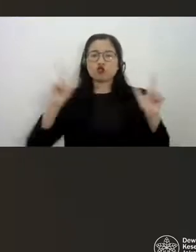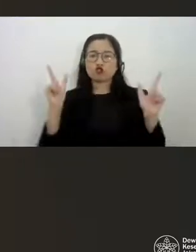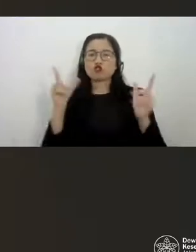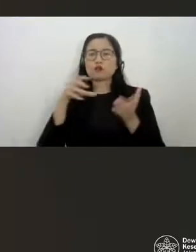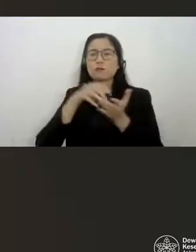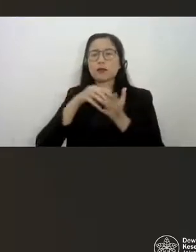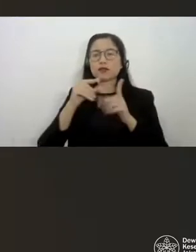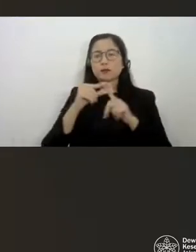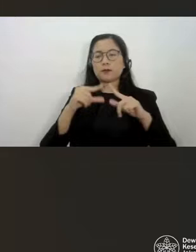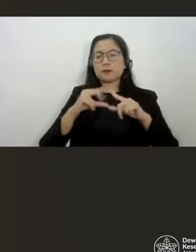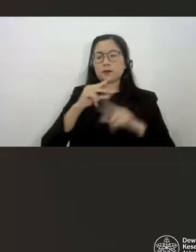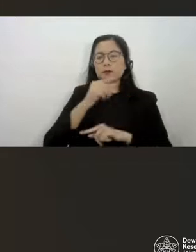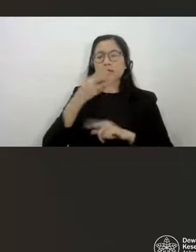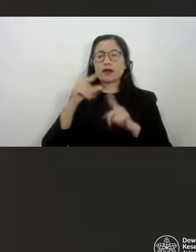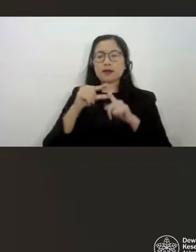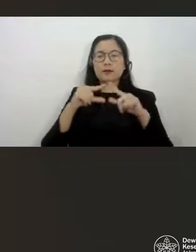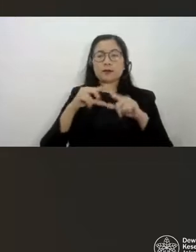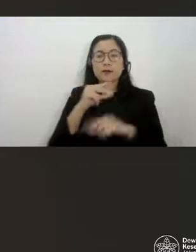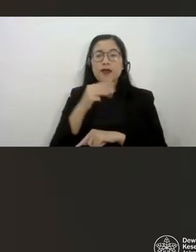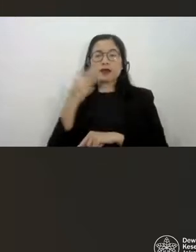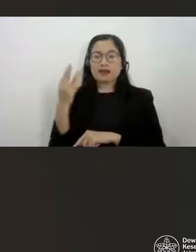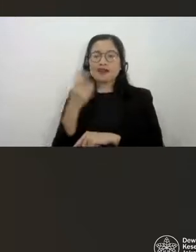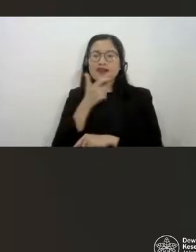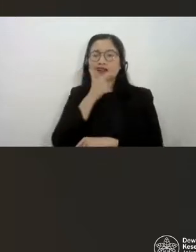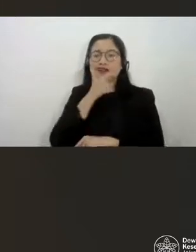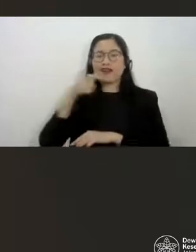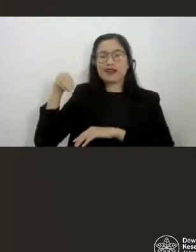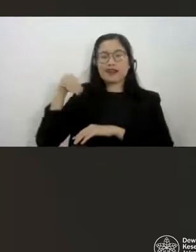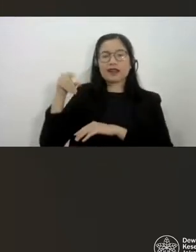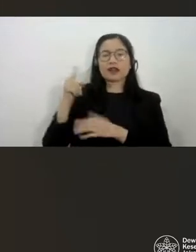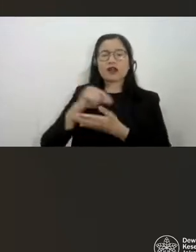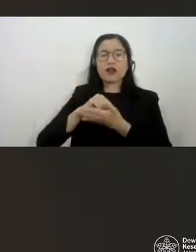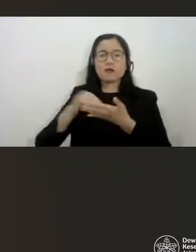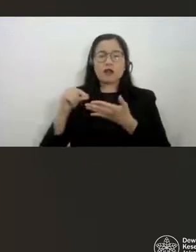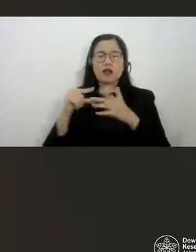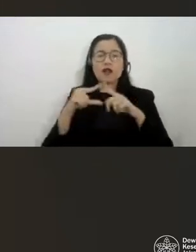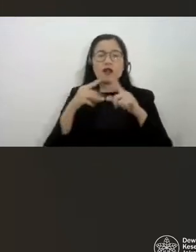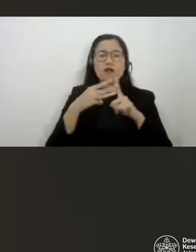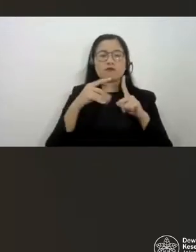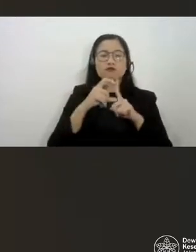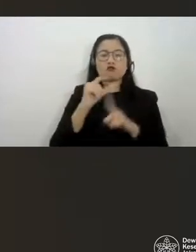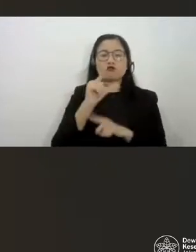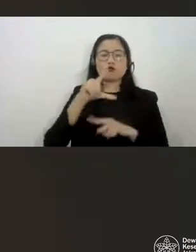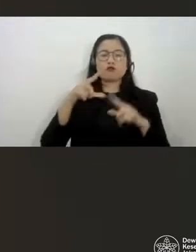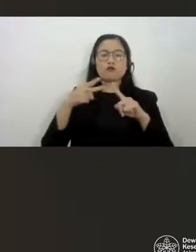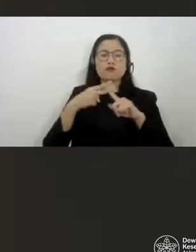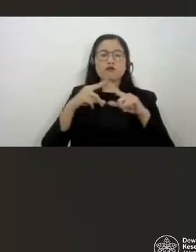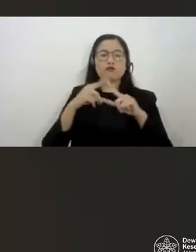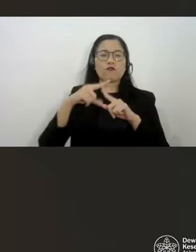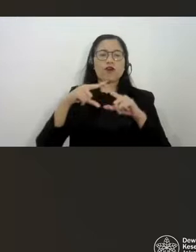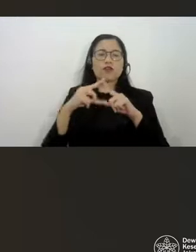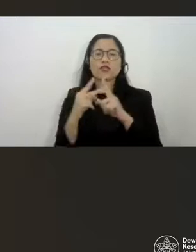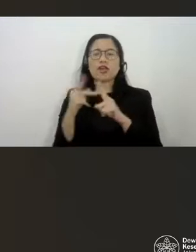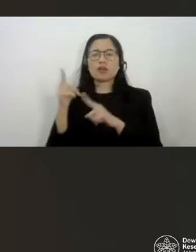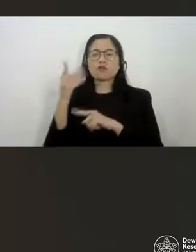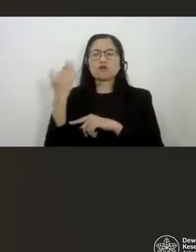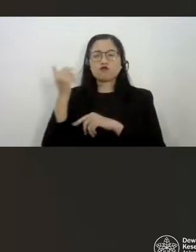Parepare. Kakeknya, Haji Abdul Fatah, adalah seorang mursyid ternama di jamaah tarekat